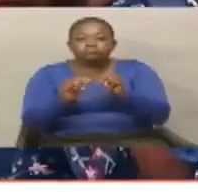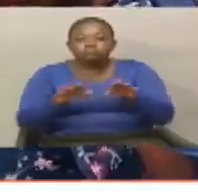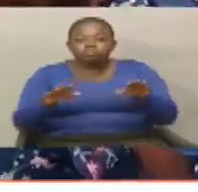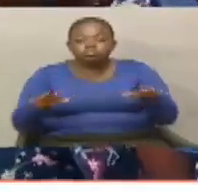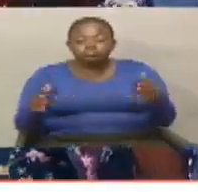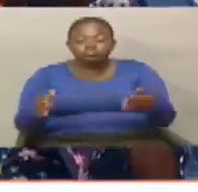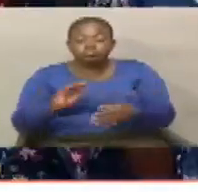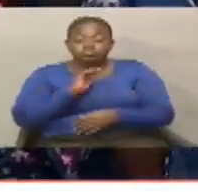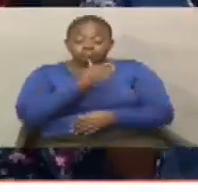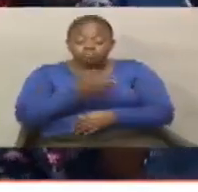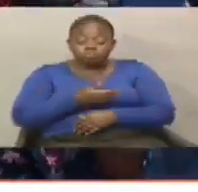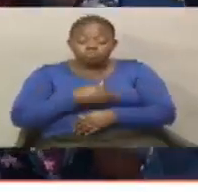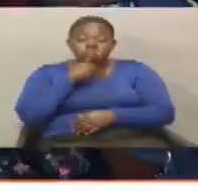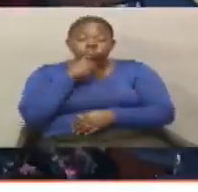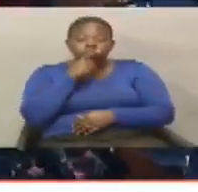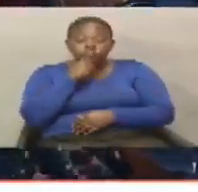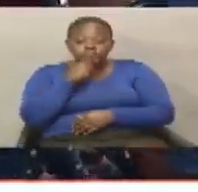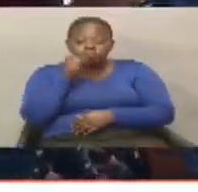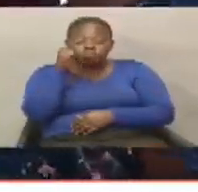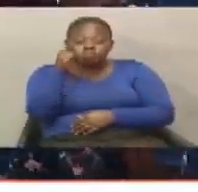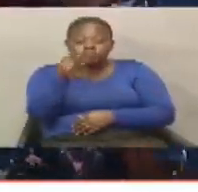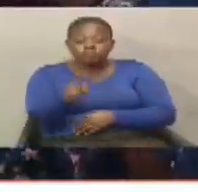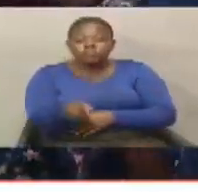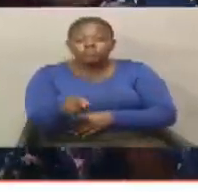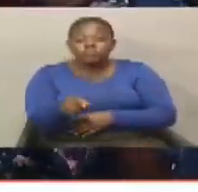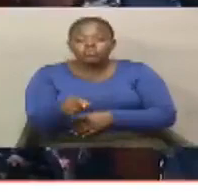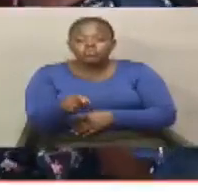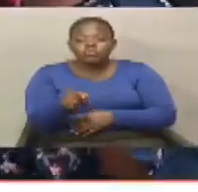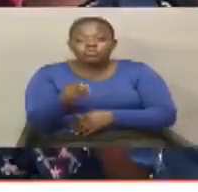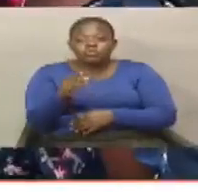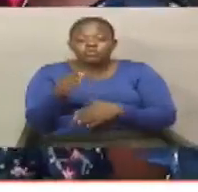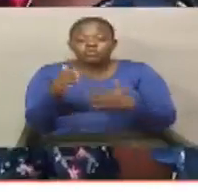Basibo ne banyawo. Mwe ab'ekika ekyo.